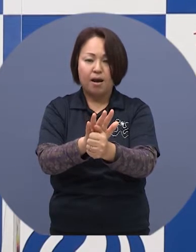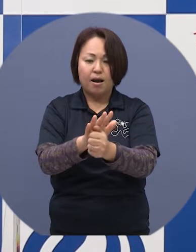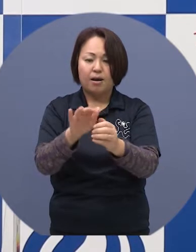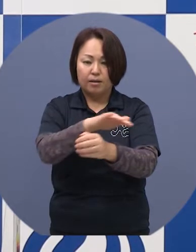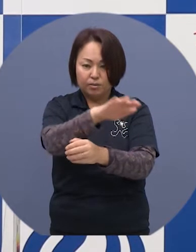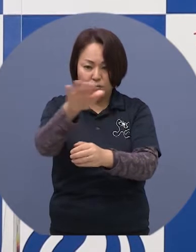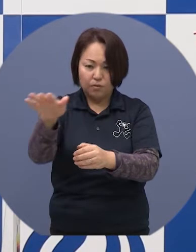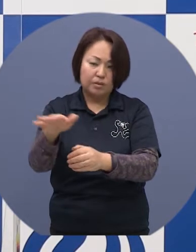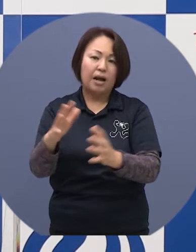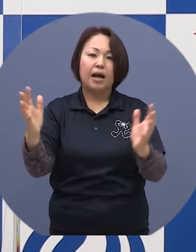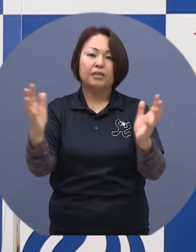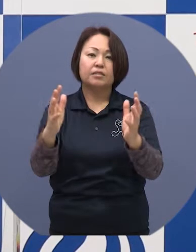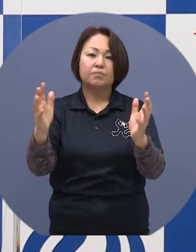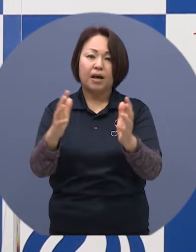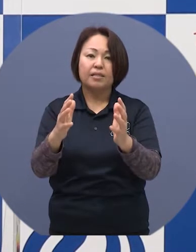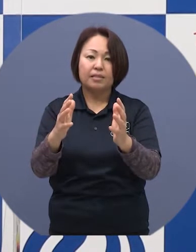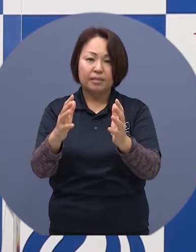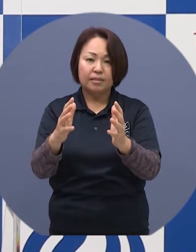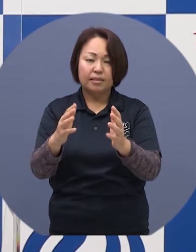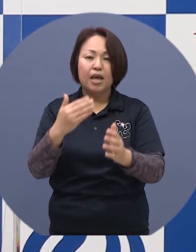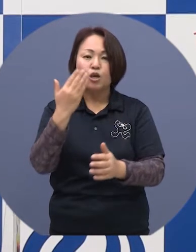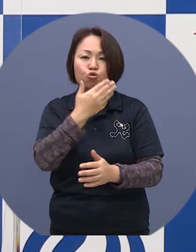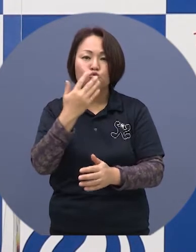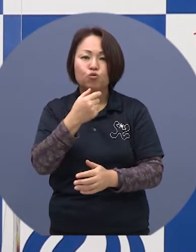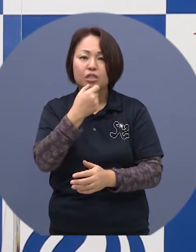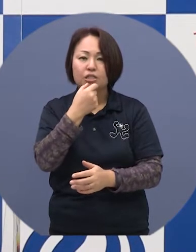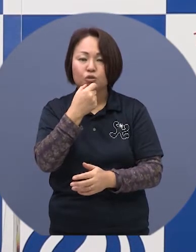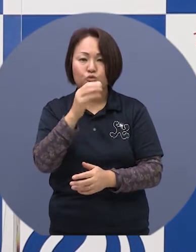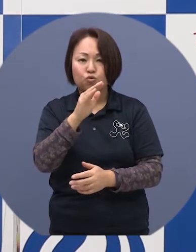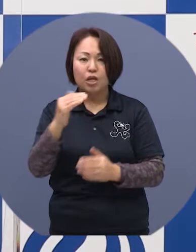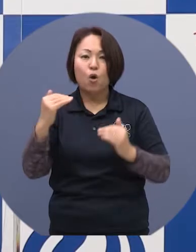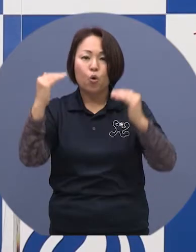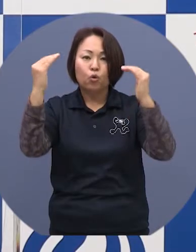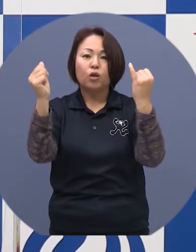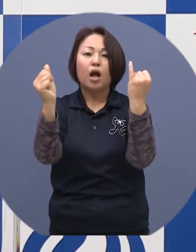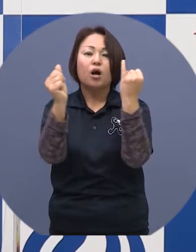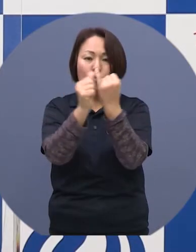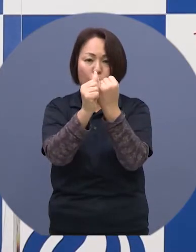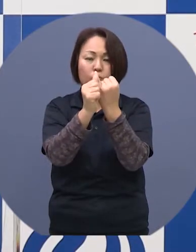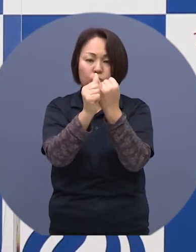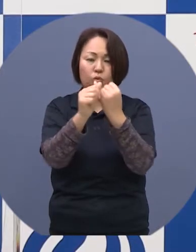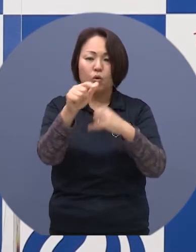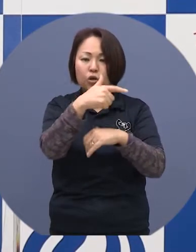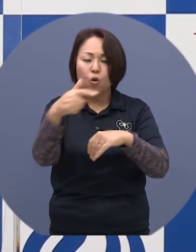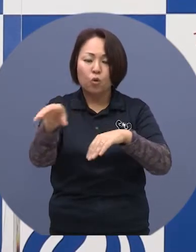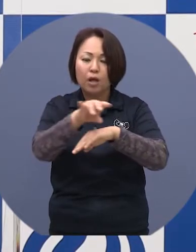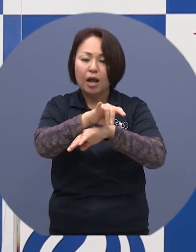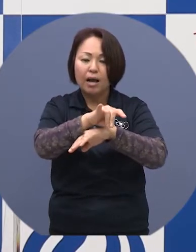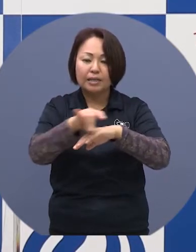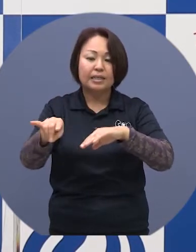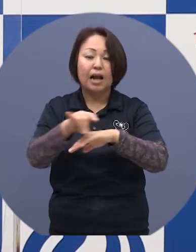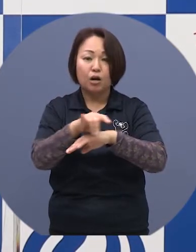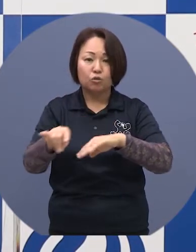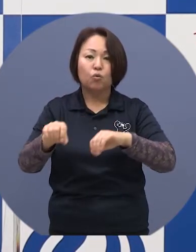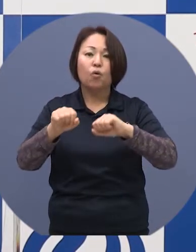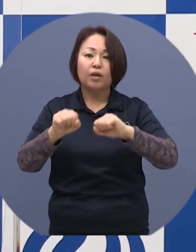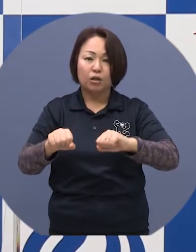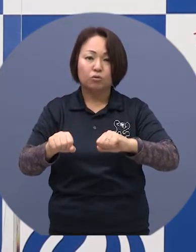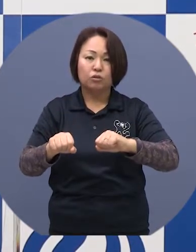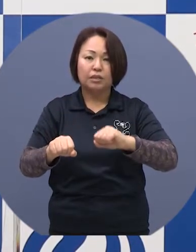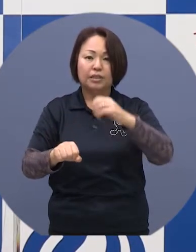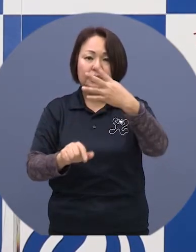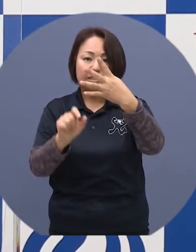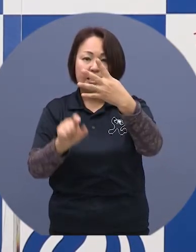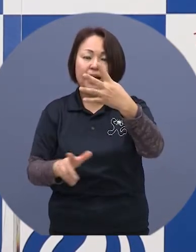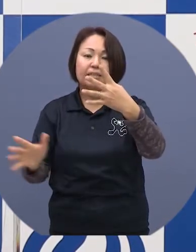のスイーツで大人婚の企画をしていただいて日程調整などをしていただいた上でですね4月から順次この